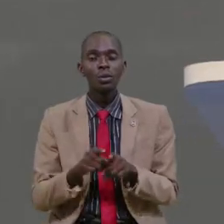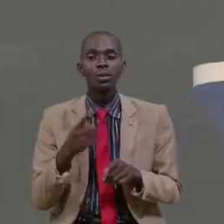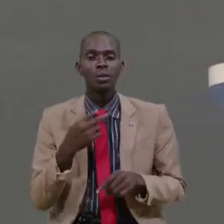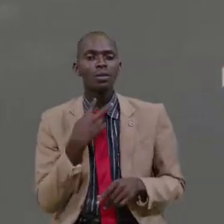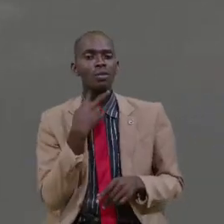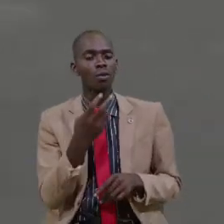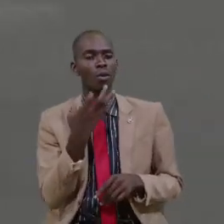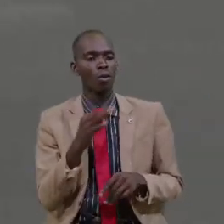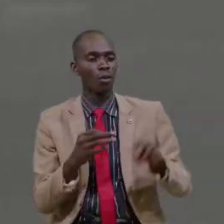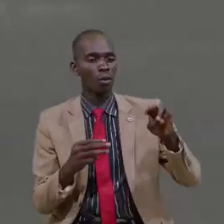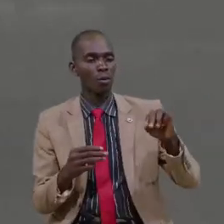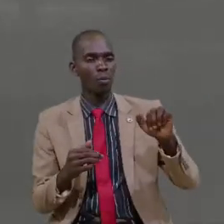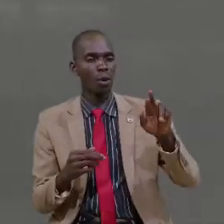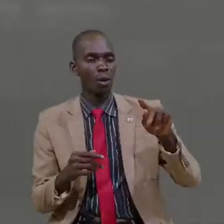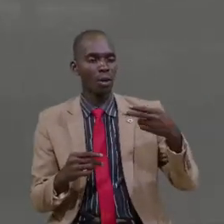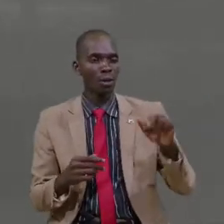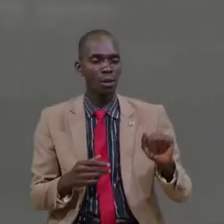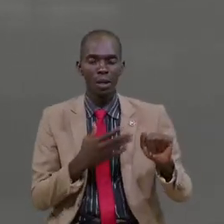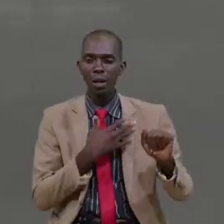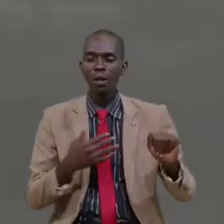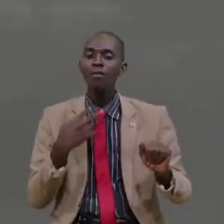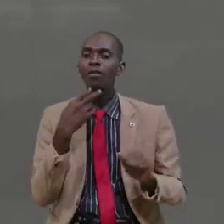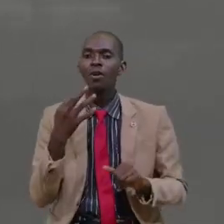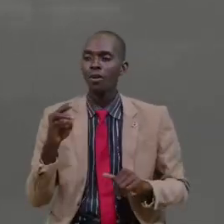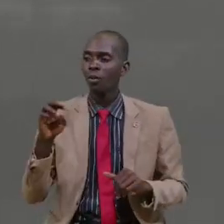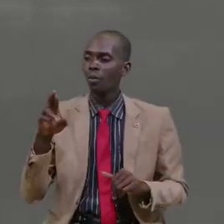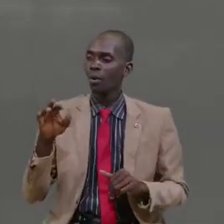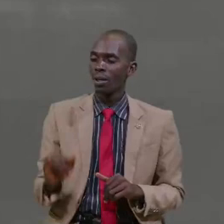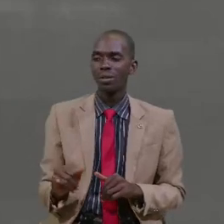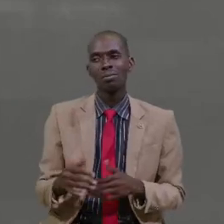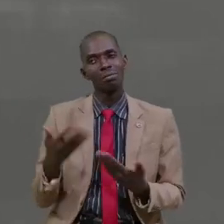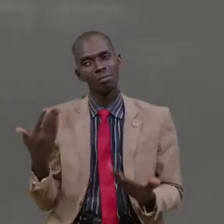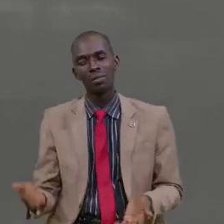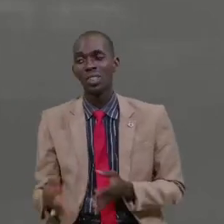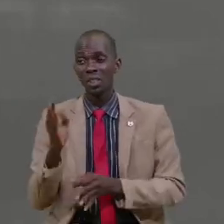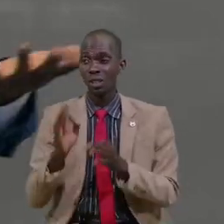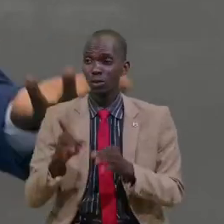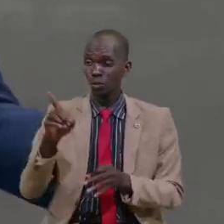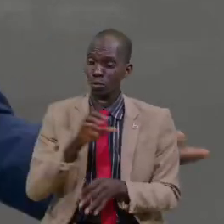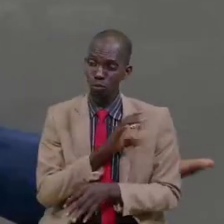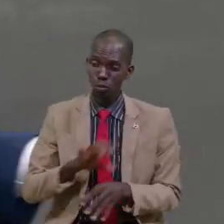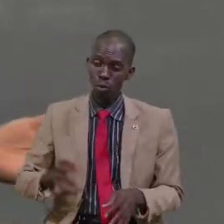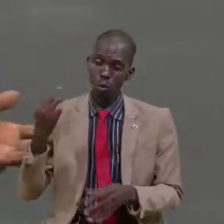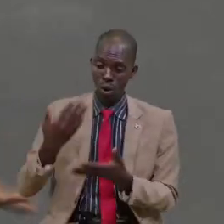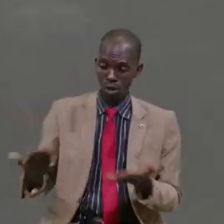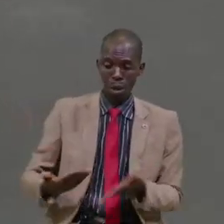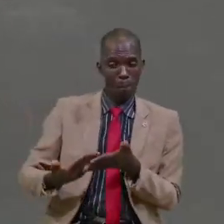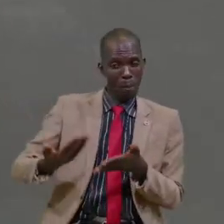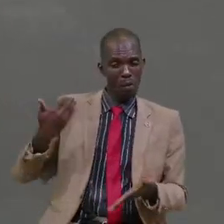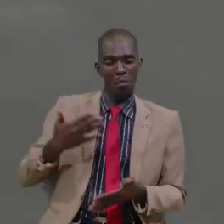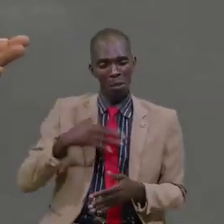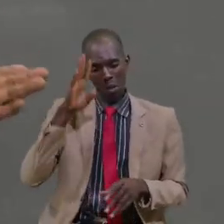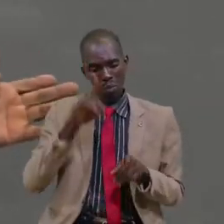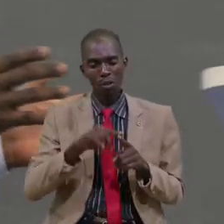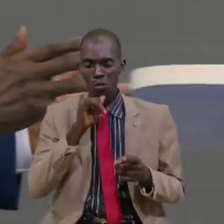de la Marthe et la voix de Marie. Tout a changé. Oh Seigneur, si tu étais là, oh mon frère, ne serais pas